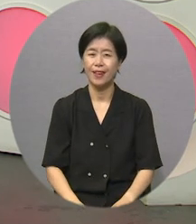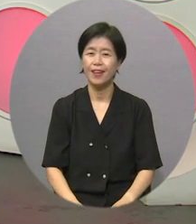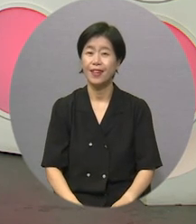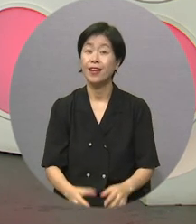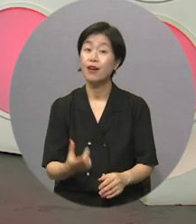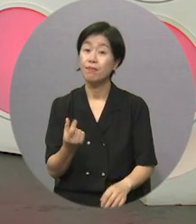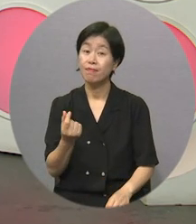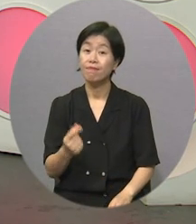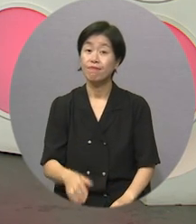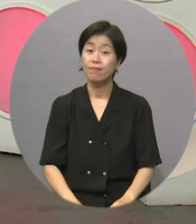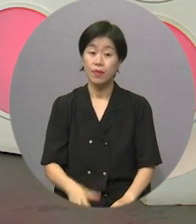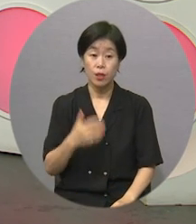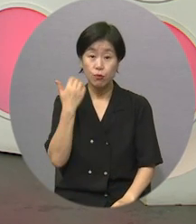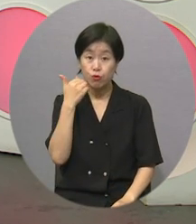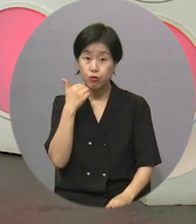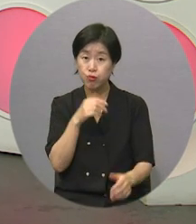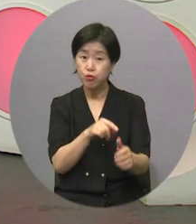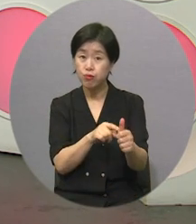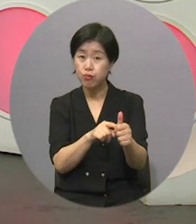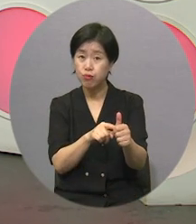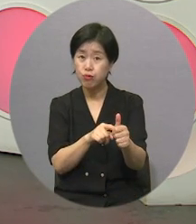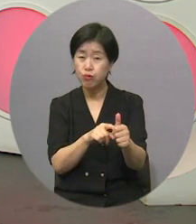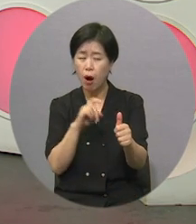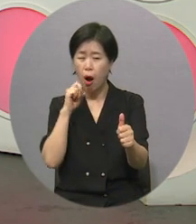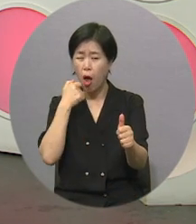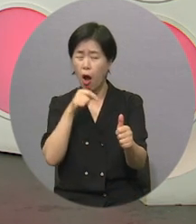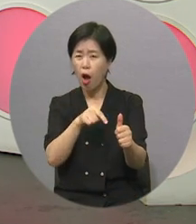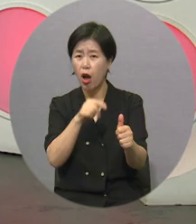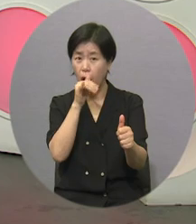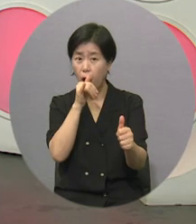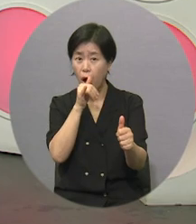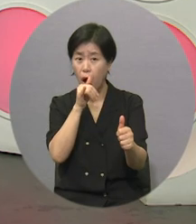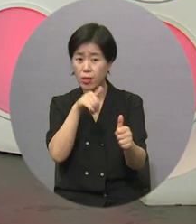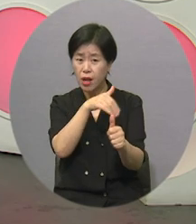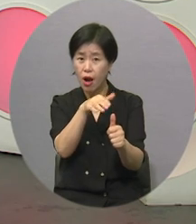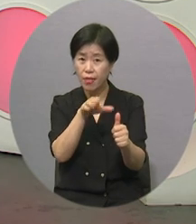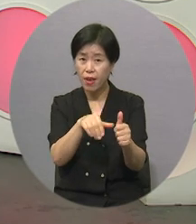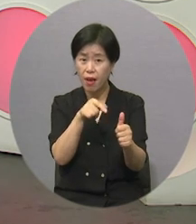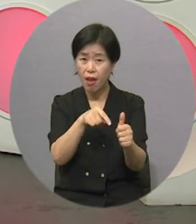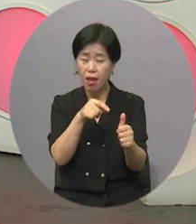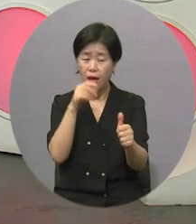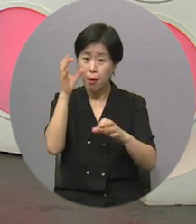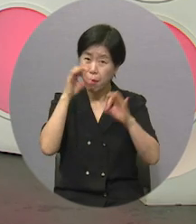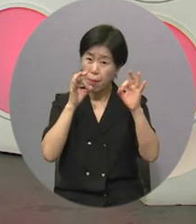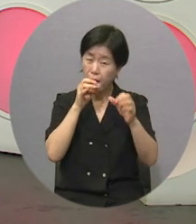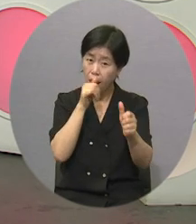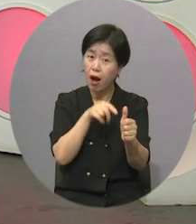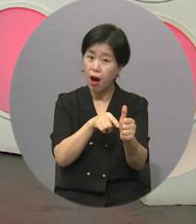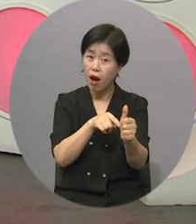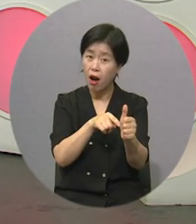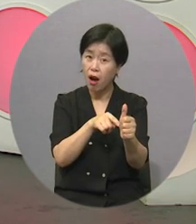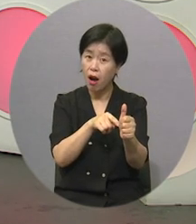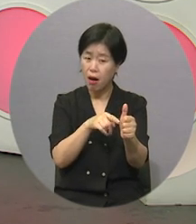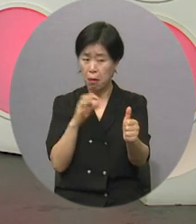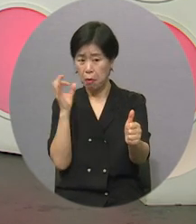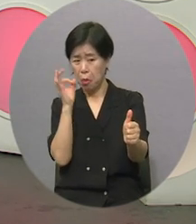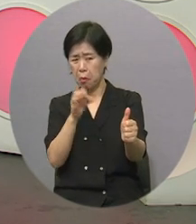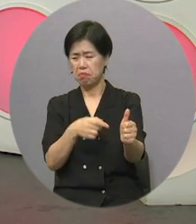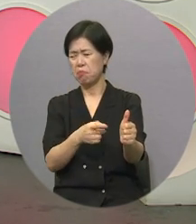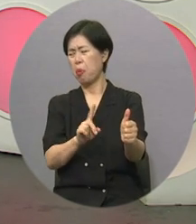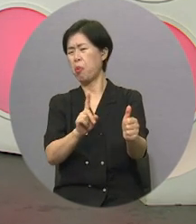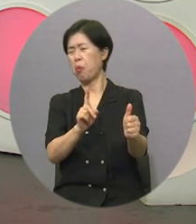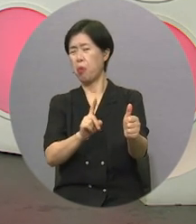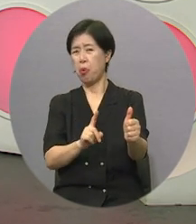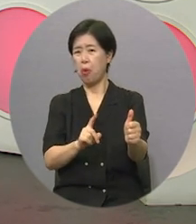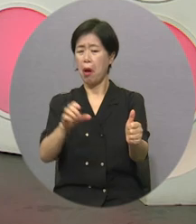그 누군가가 어떨 때는 저는 그런 경험도 있어요. 누군가가 뭔가 실수를 떨어뜨렸는데 그걸 보고 뭐 그런